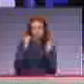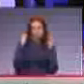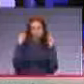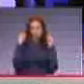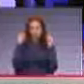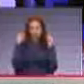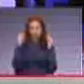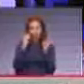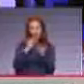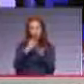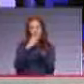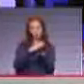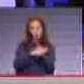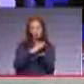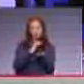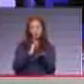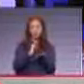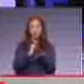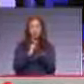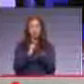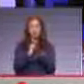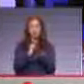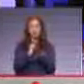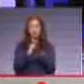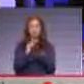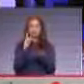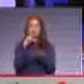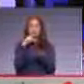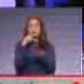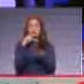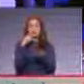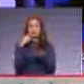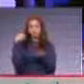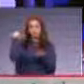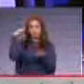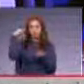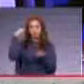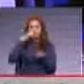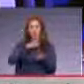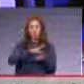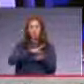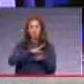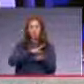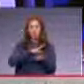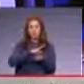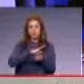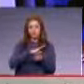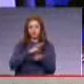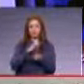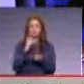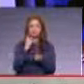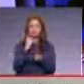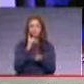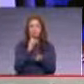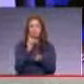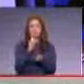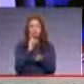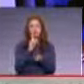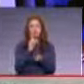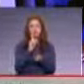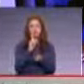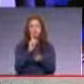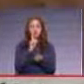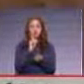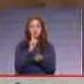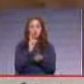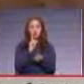كتب الأستاذ مصطفى أمين، إلى أنهم قالوا أن في إسقاط على أن ده أحداث تمت